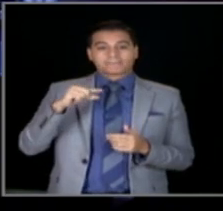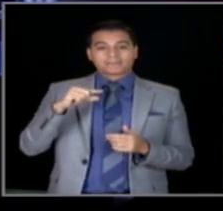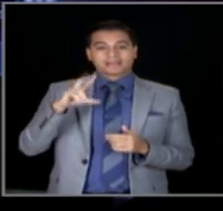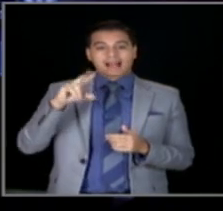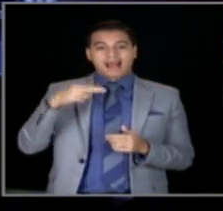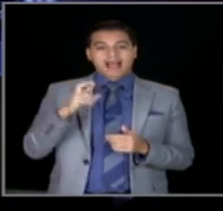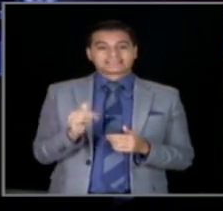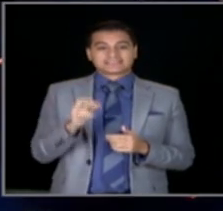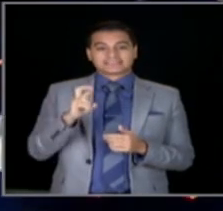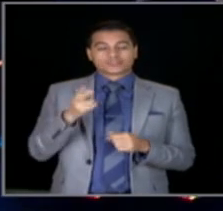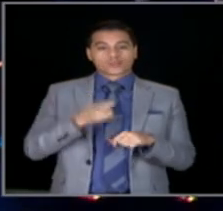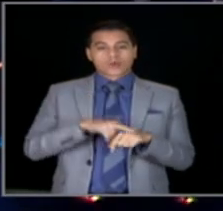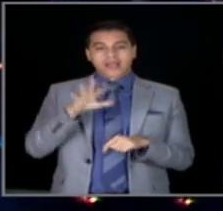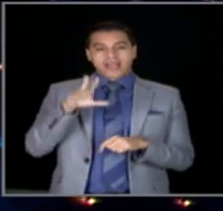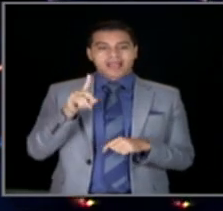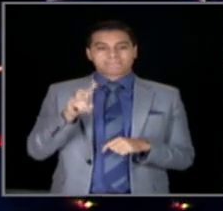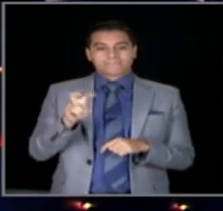هبة وعبد العزيز،